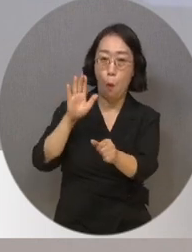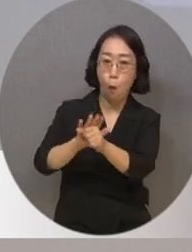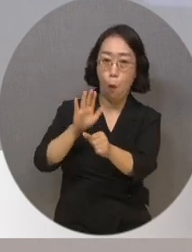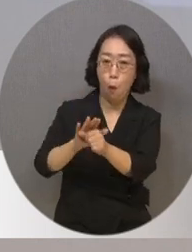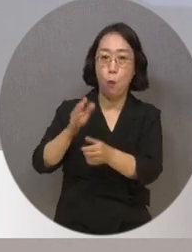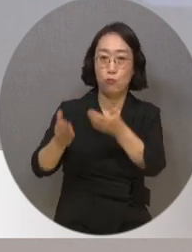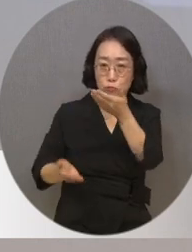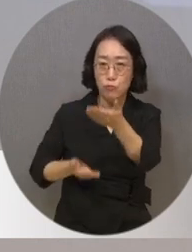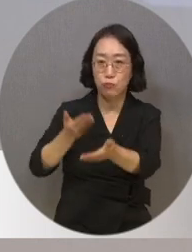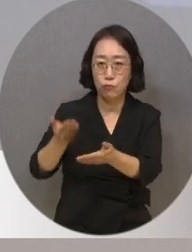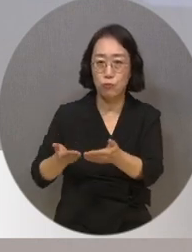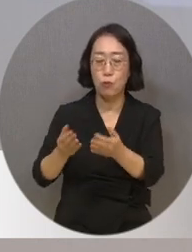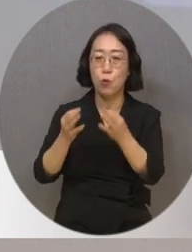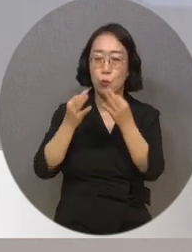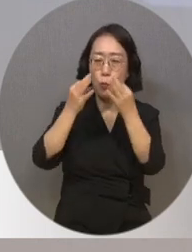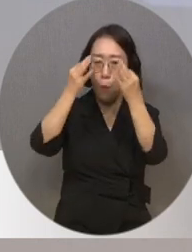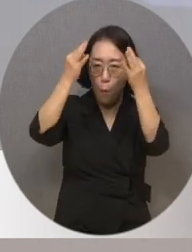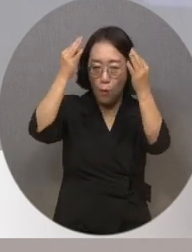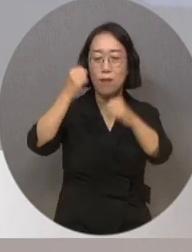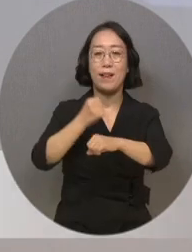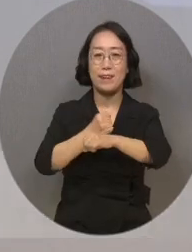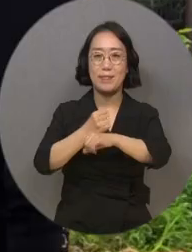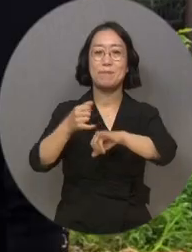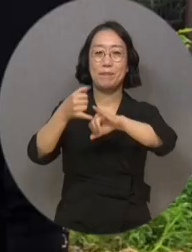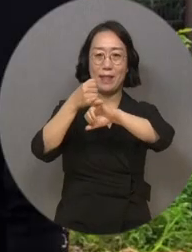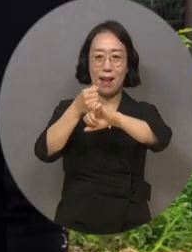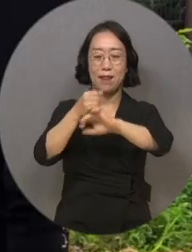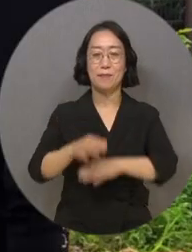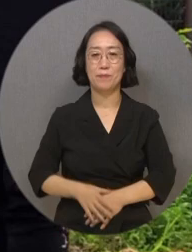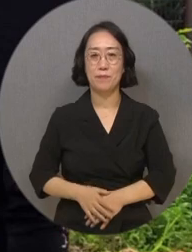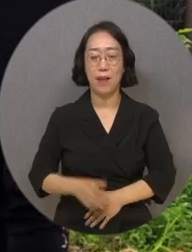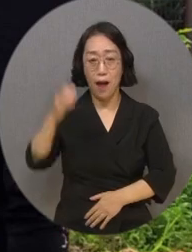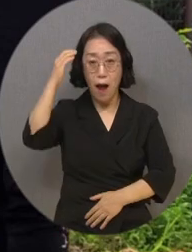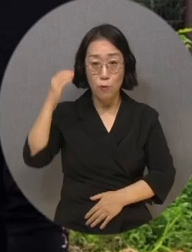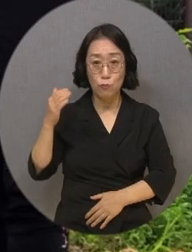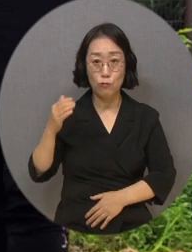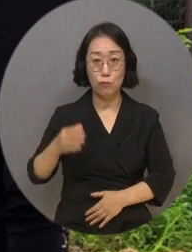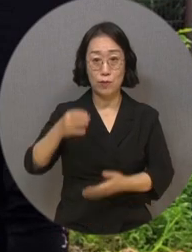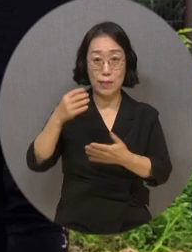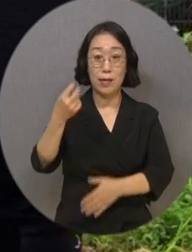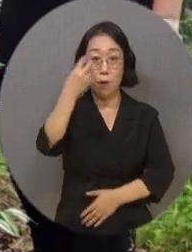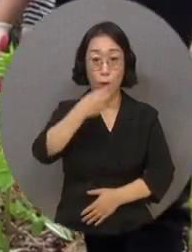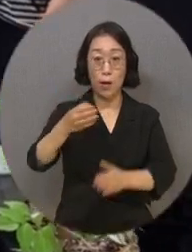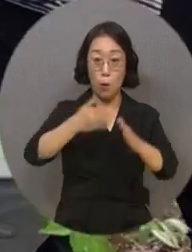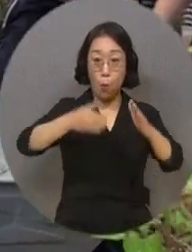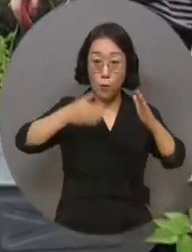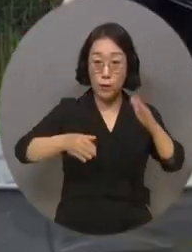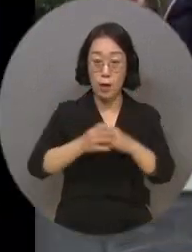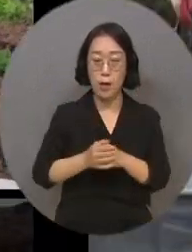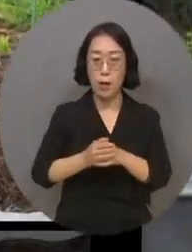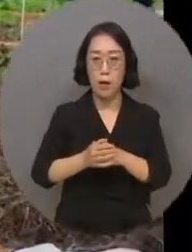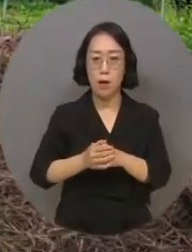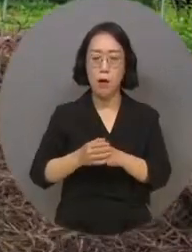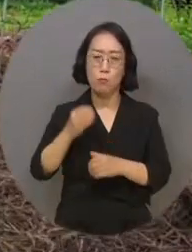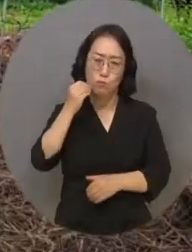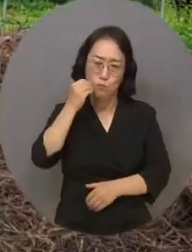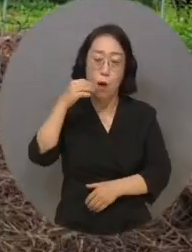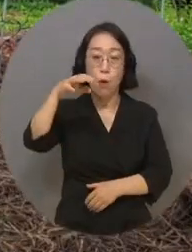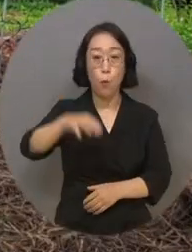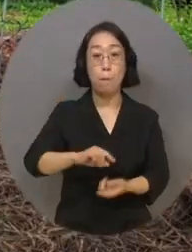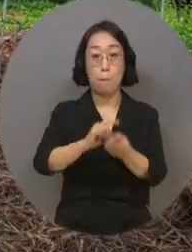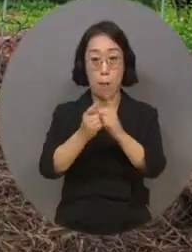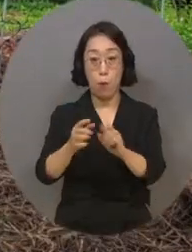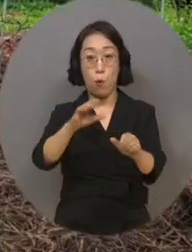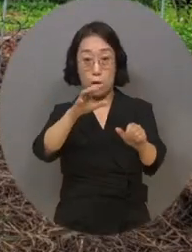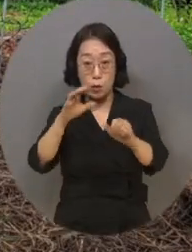위해 최선을 다하도록 하겠습니다. 한국자산관리공사는 국유재산 유휴지를 시민을 위해